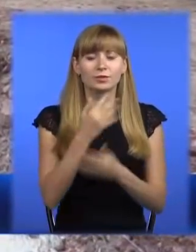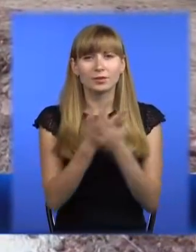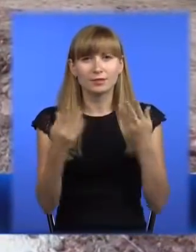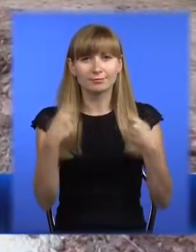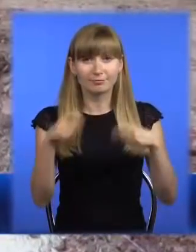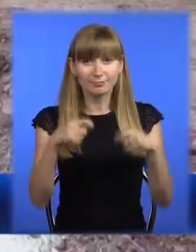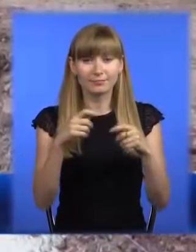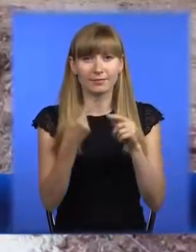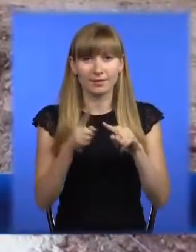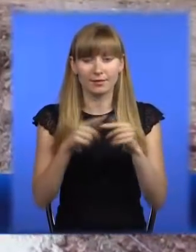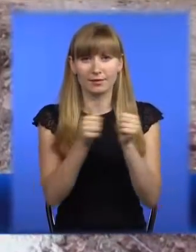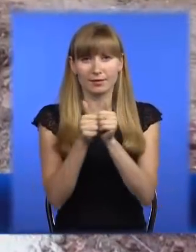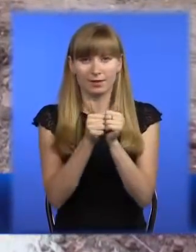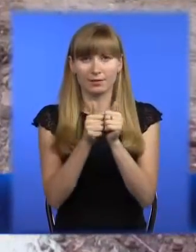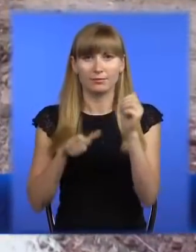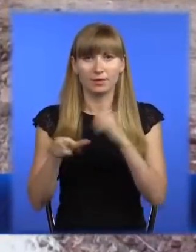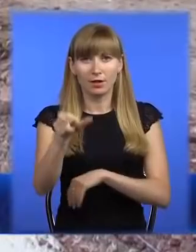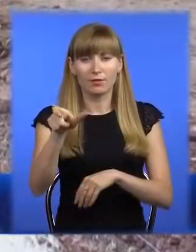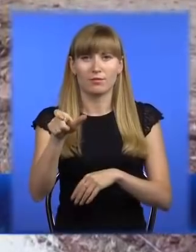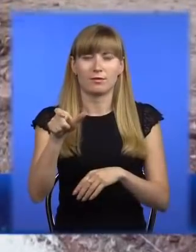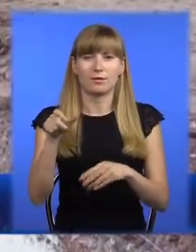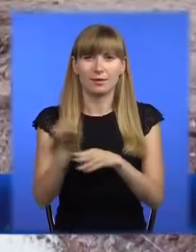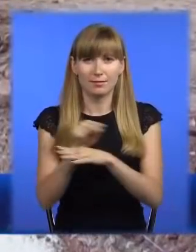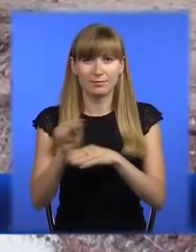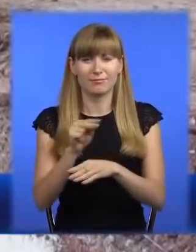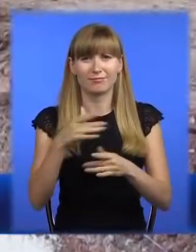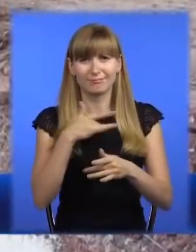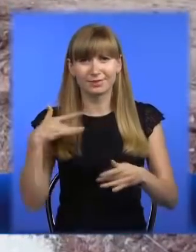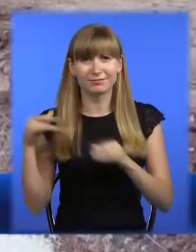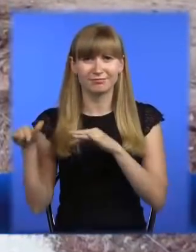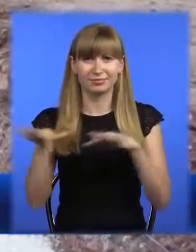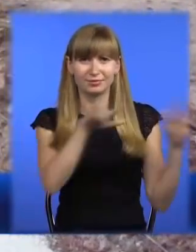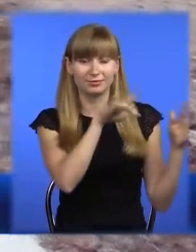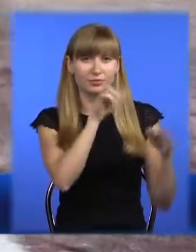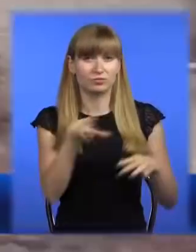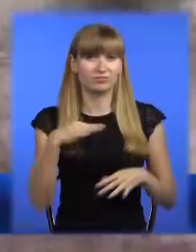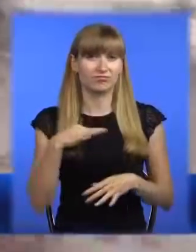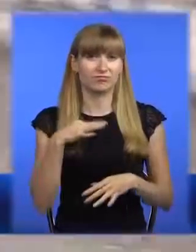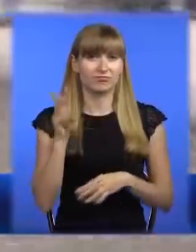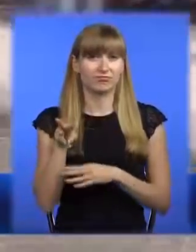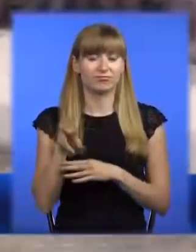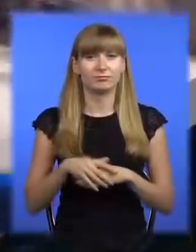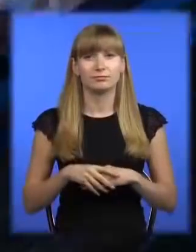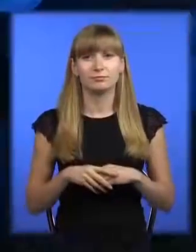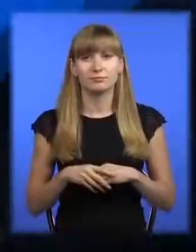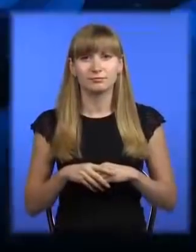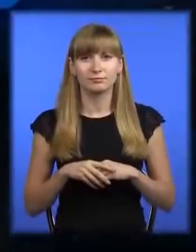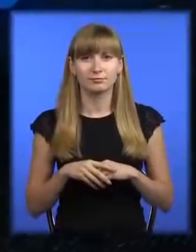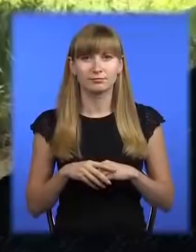Те, що вони торгують біля будівельного майданчика, звідки летить бруд та пил, людей зовсім не бентежить.